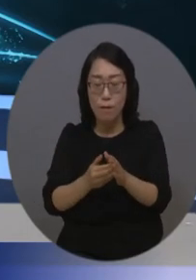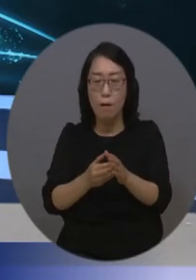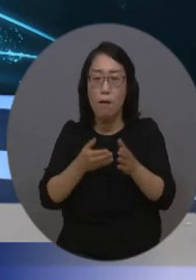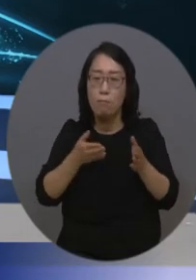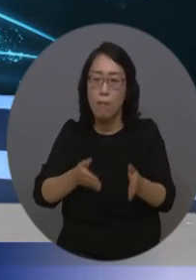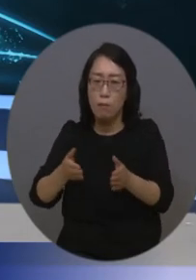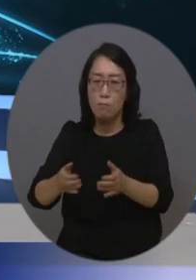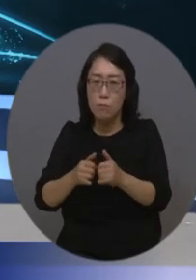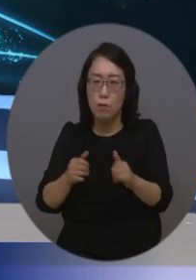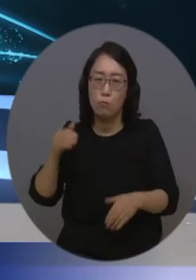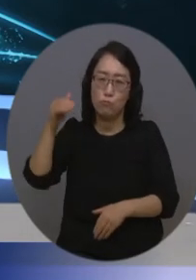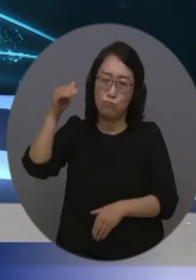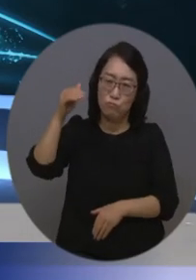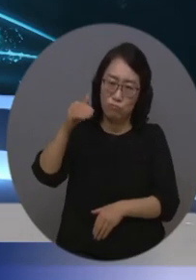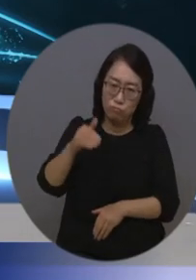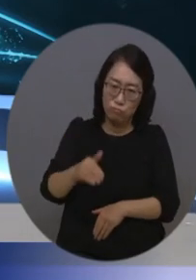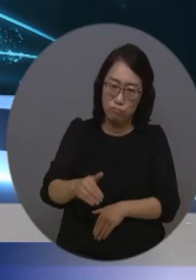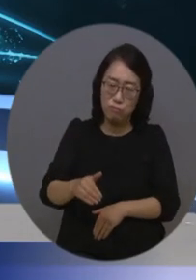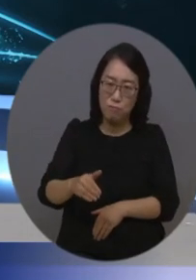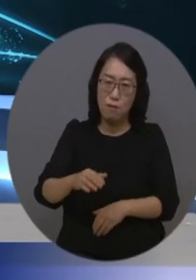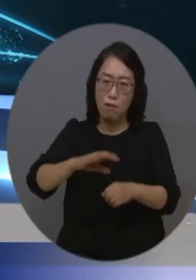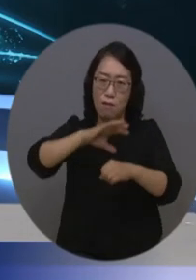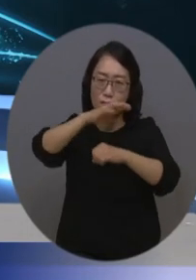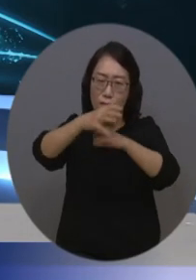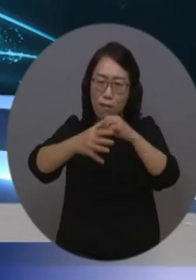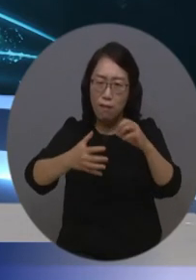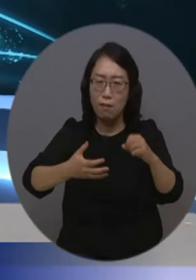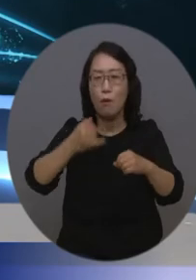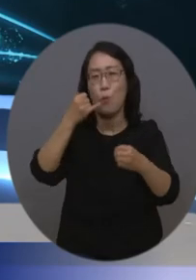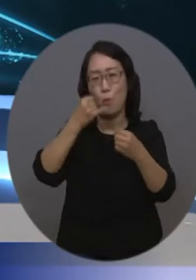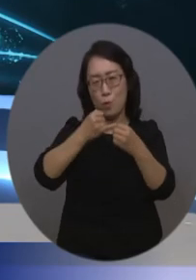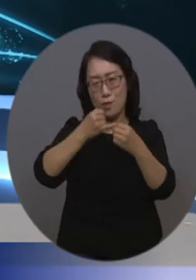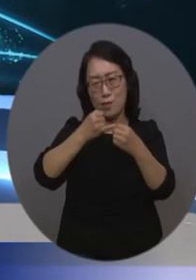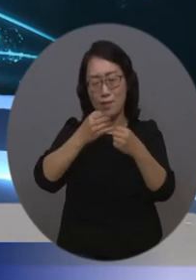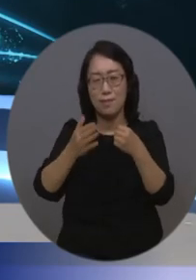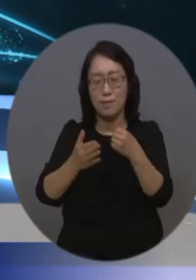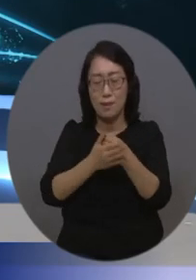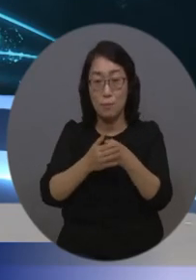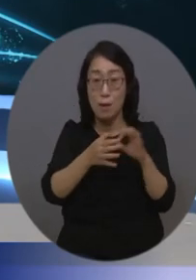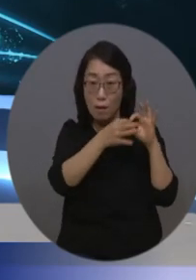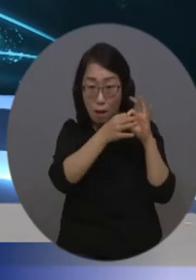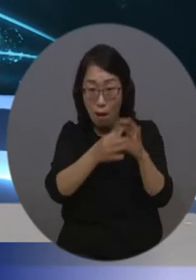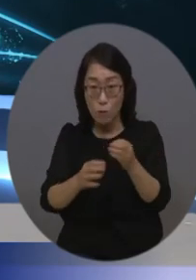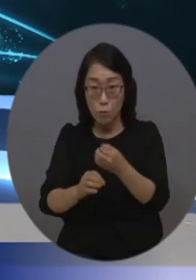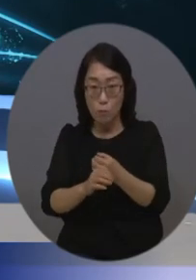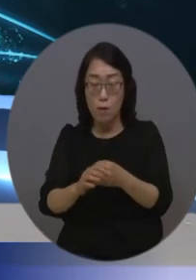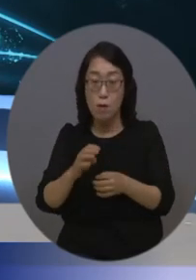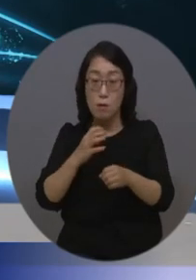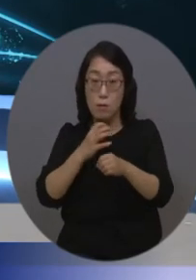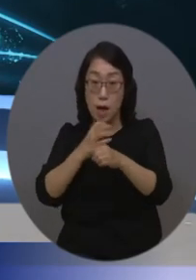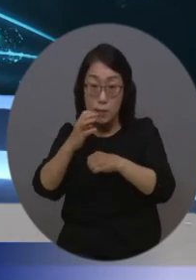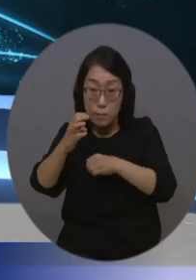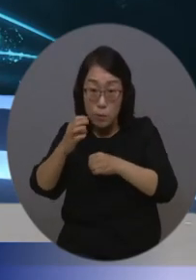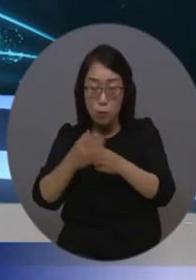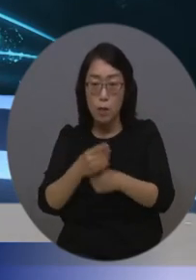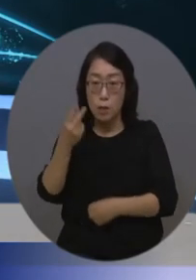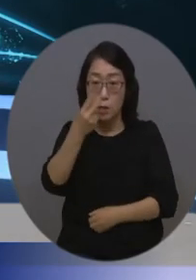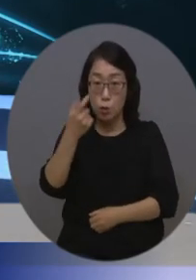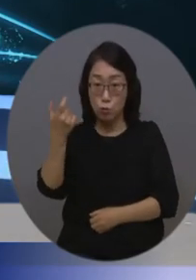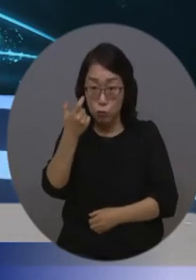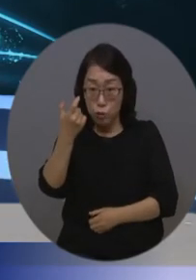출산율이 0명대로 전 세계 꼴찌 수준이기 때문에 이러한 추세가 계속될 경우 40년 후인